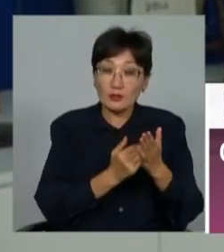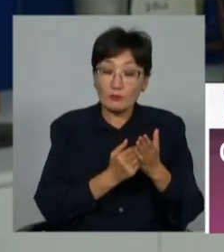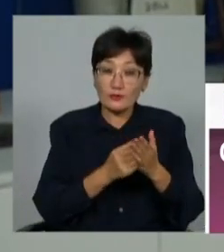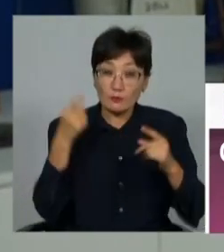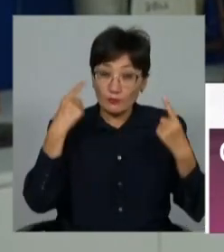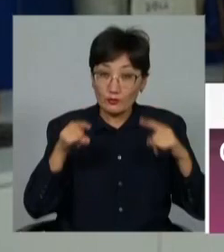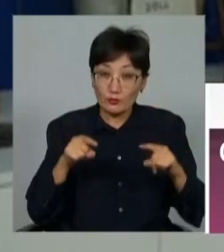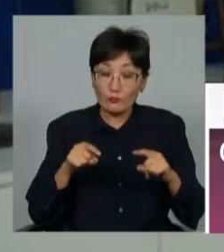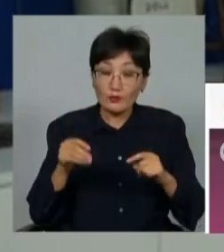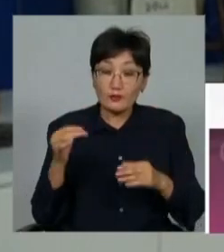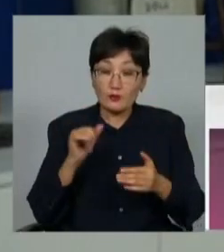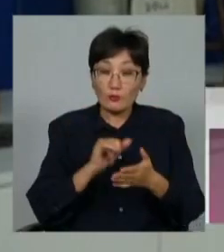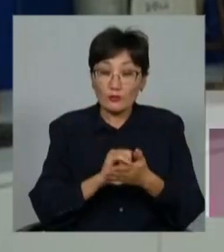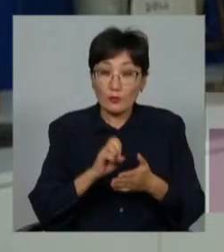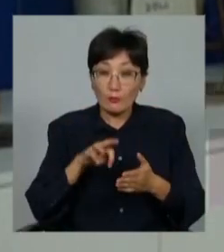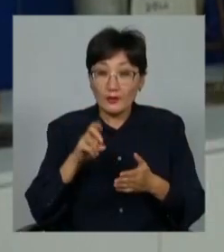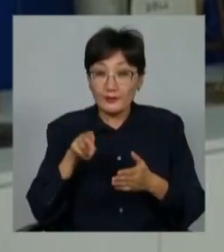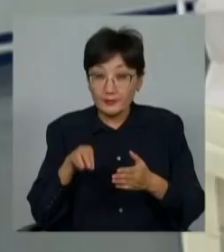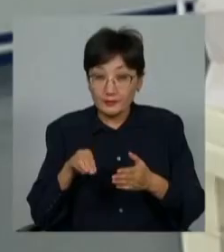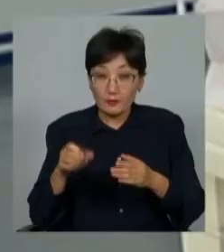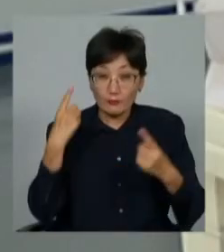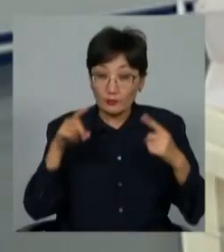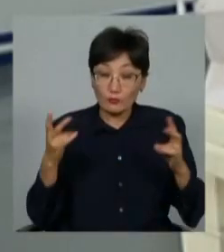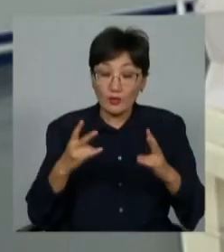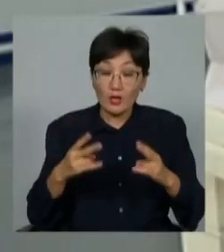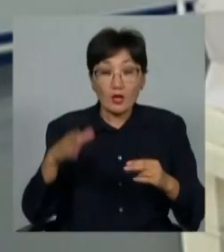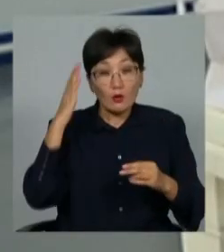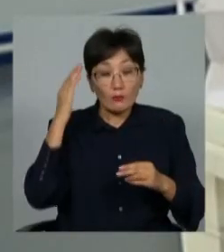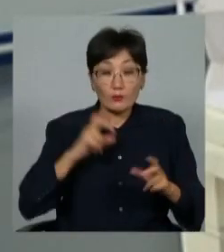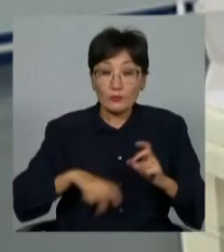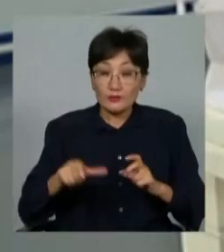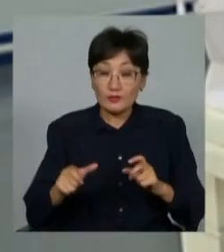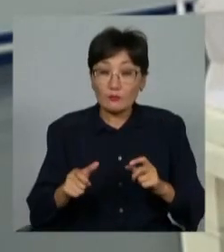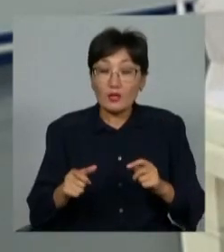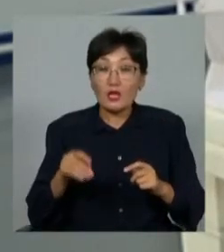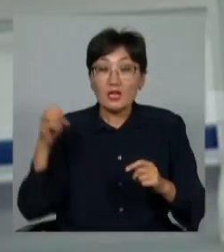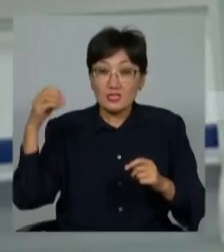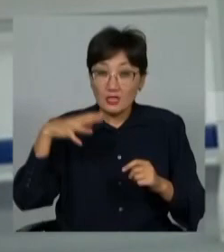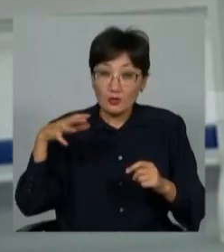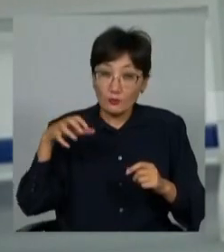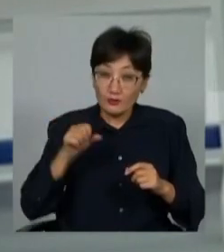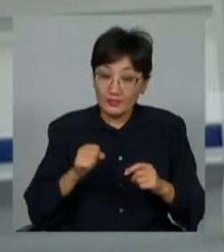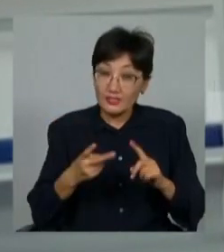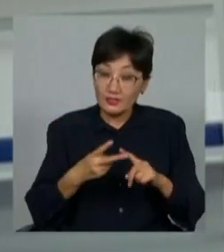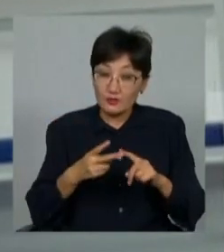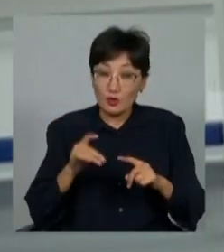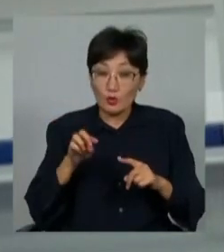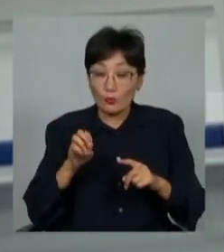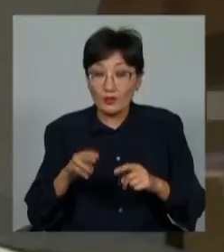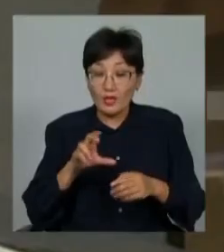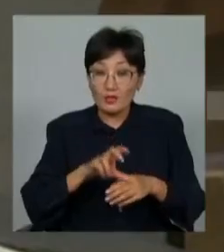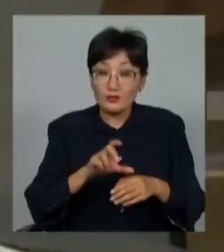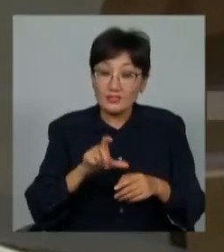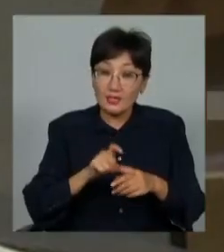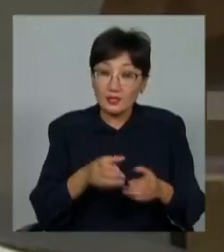отыр. Макетін құрастырып жатыр. Талантты студенттің бірінші роботы жарықты жағып өшіре алса, екіншісі стақанды алып кеп